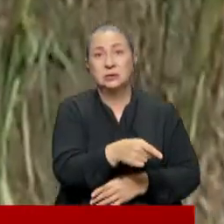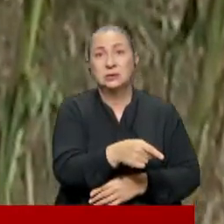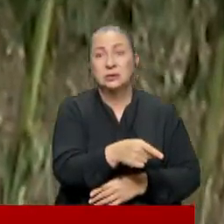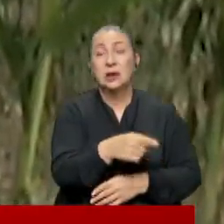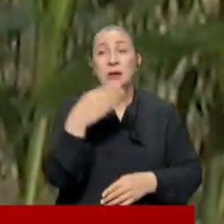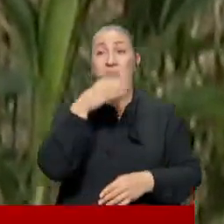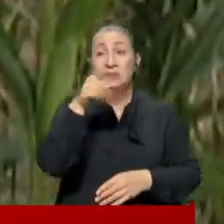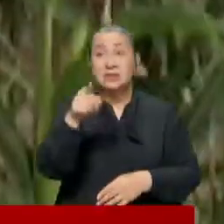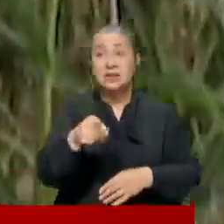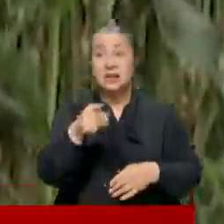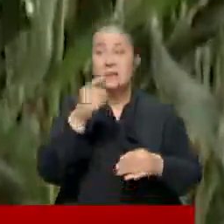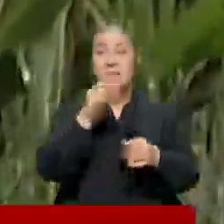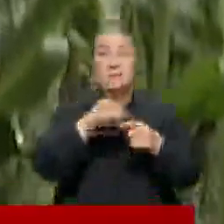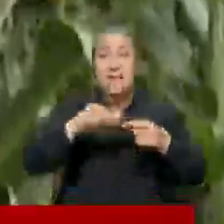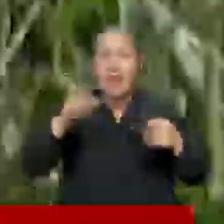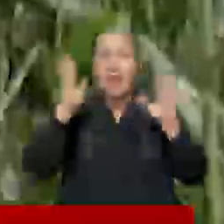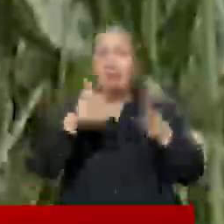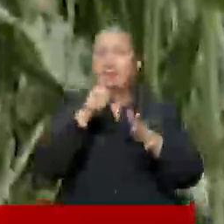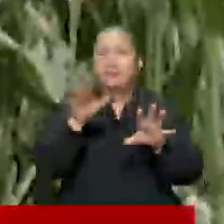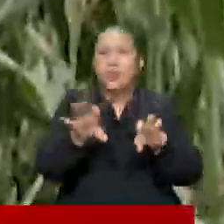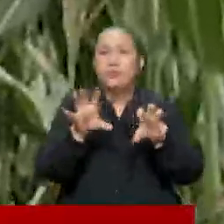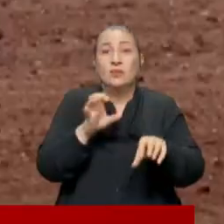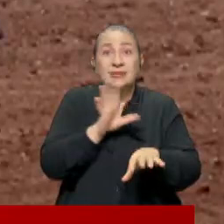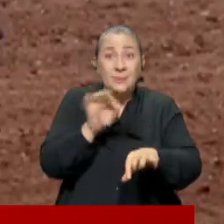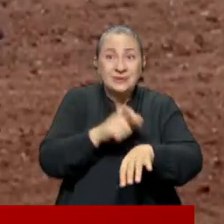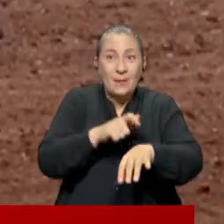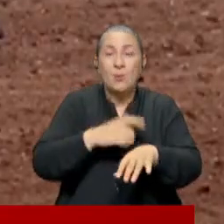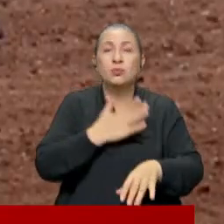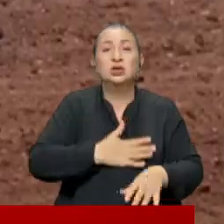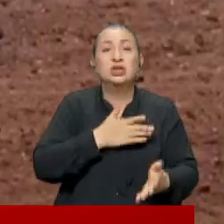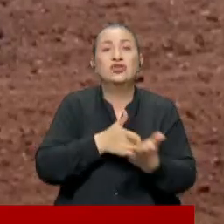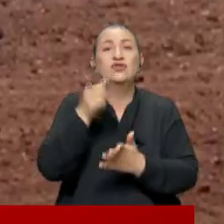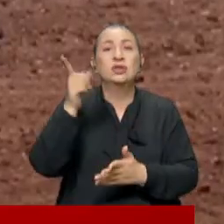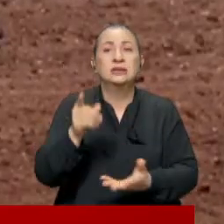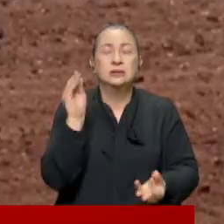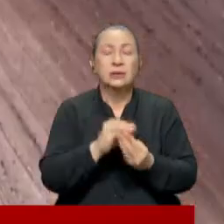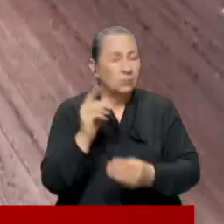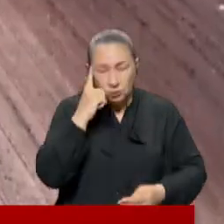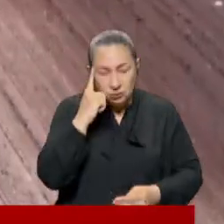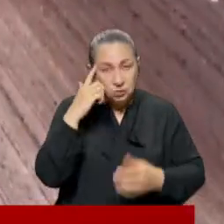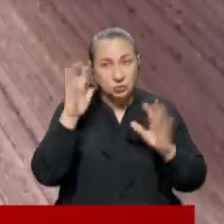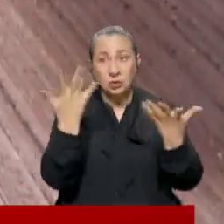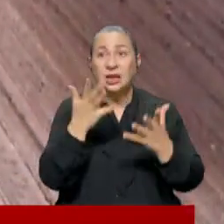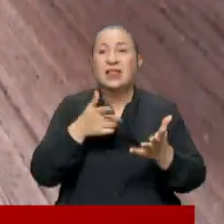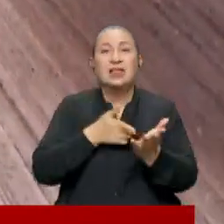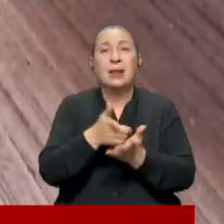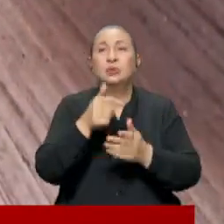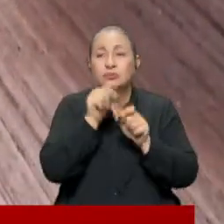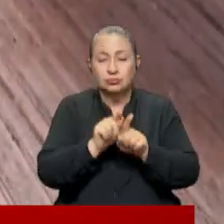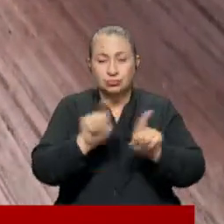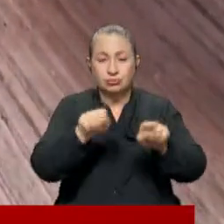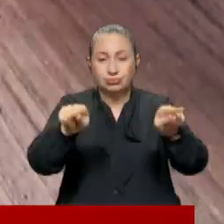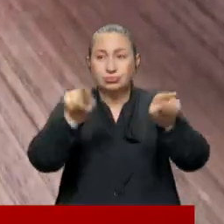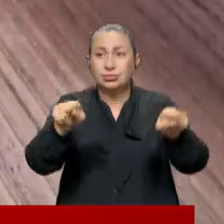mısırdır. Mısırların, bezelyelerin en çok su istediği zamanda Bursalı çiftçiler zam haberini aldı. Tarımsal sulamada